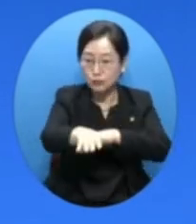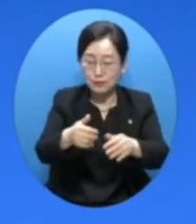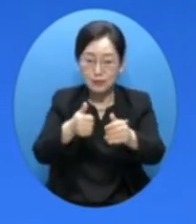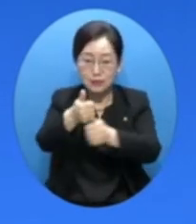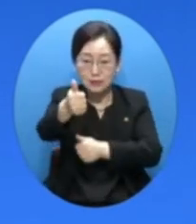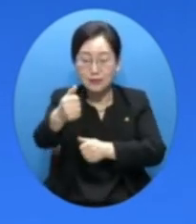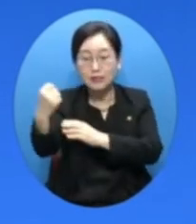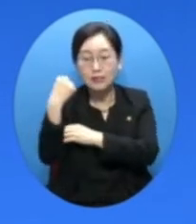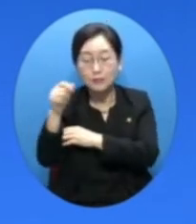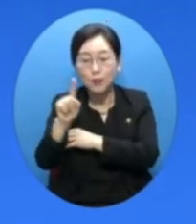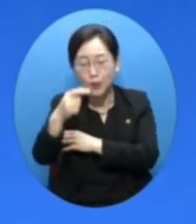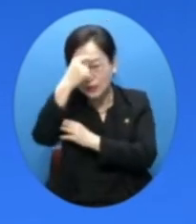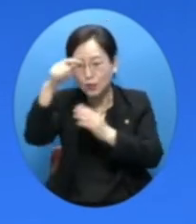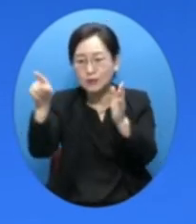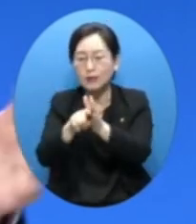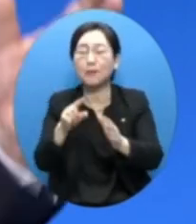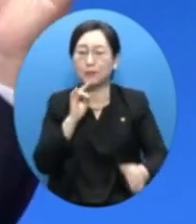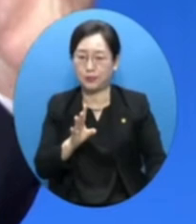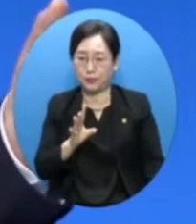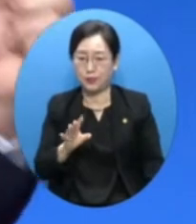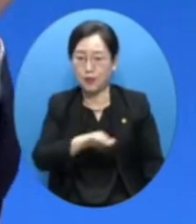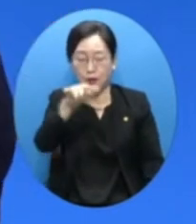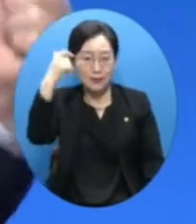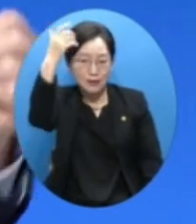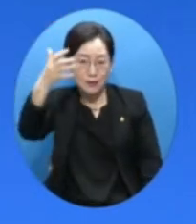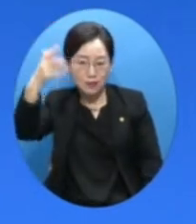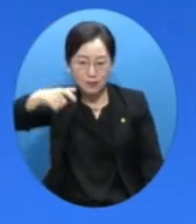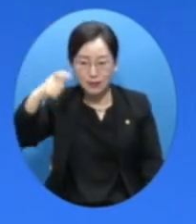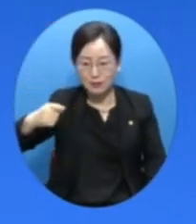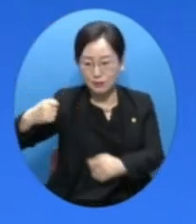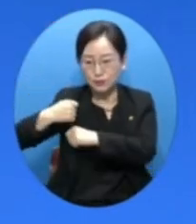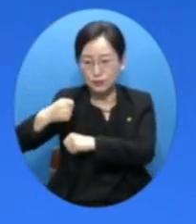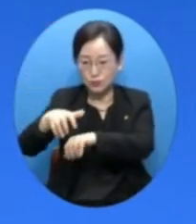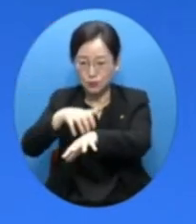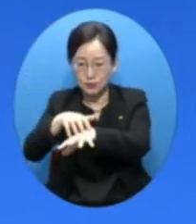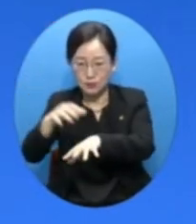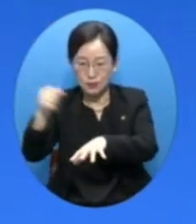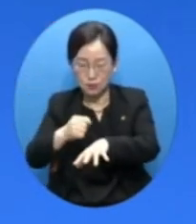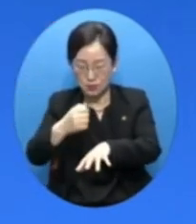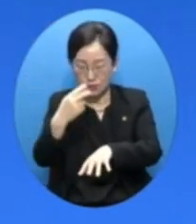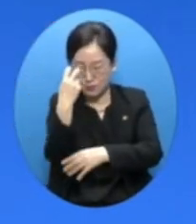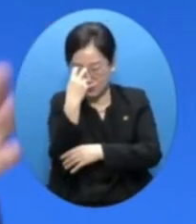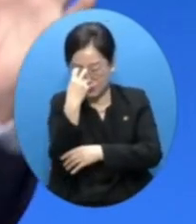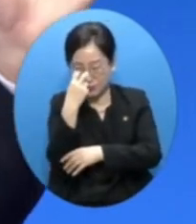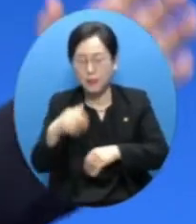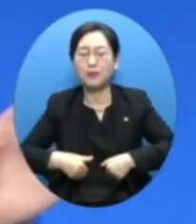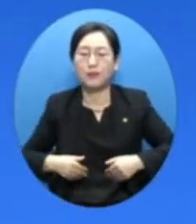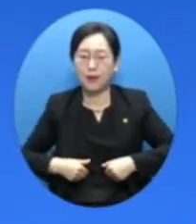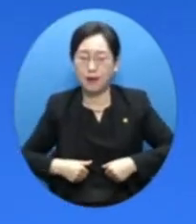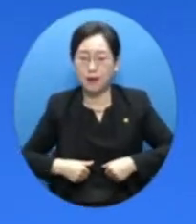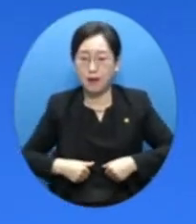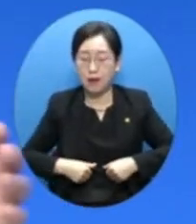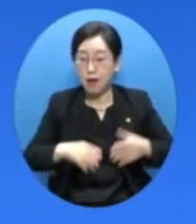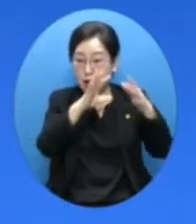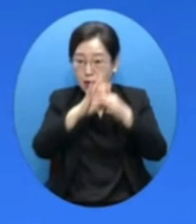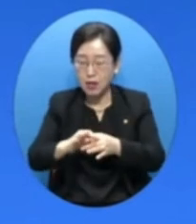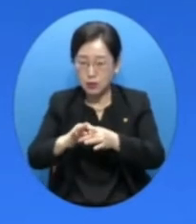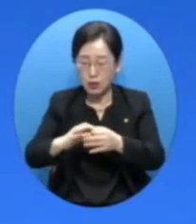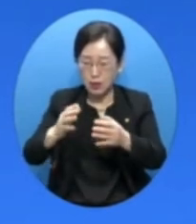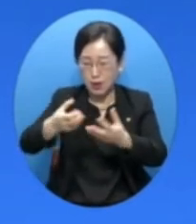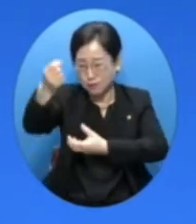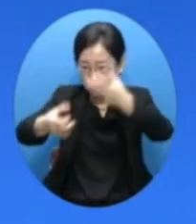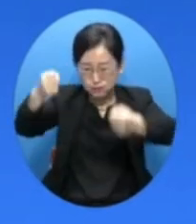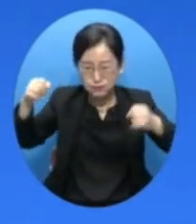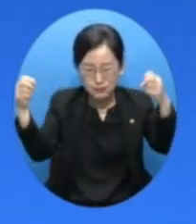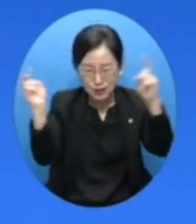우리 기독교 신앙밖에 없습니다. 우리가 영적인 강한 군대로 이 나라를 지켜야 되는 것입니다. 더 이상 이 나라가 사분을 되어서 싸우는